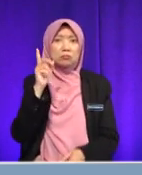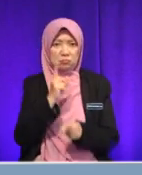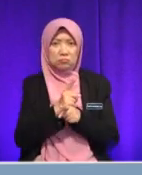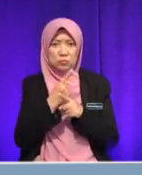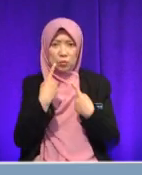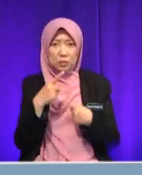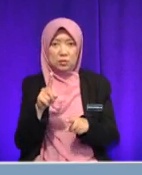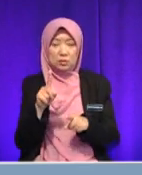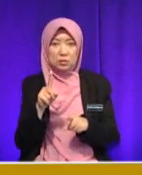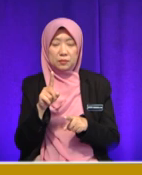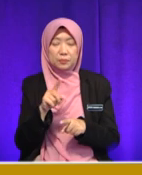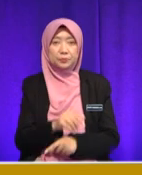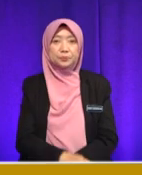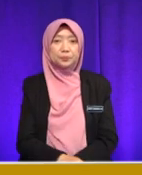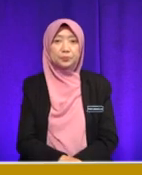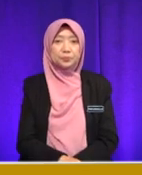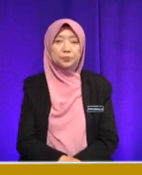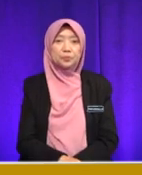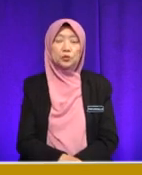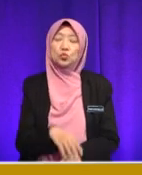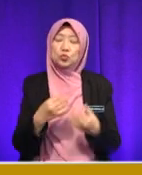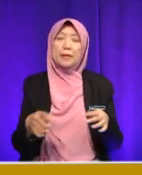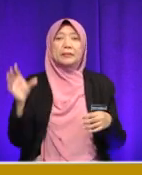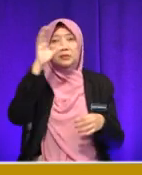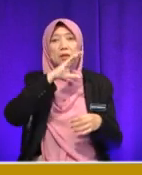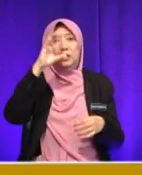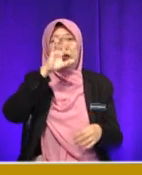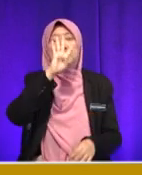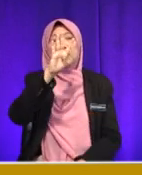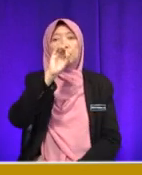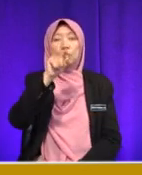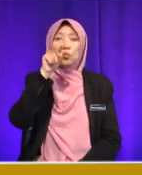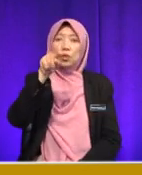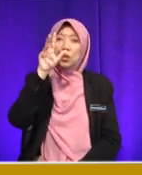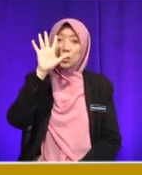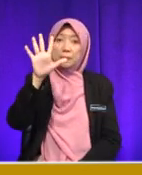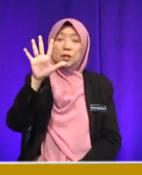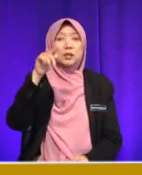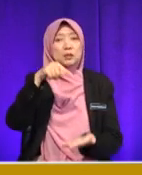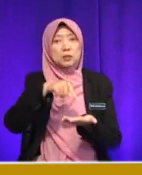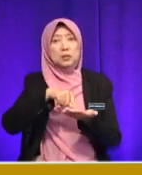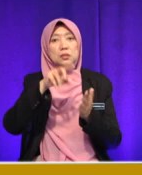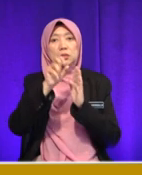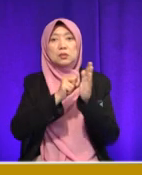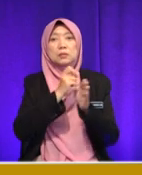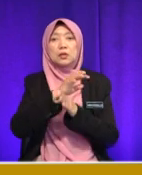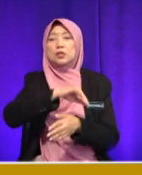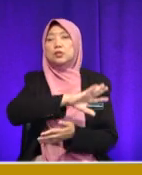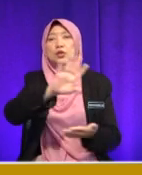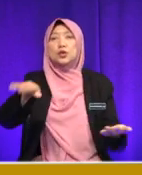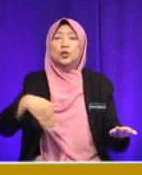Livanish betul? Okey, tadi Livanish dah cari 40.5. 40.5 ni sebenarnya adalah semua ini.